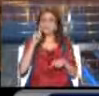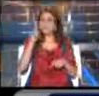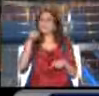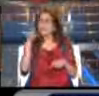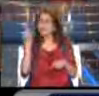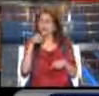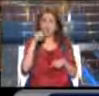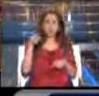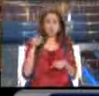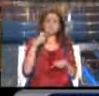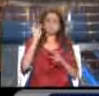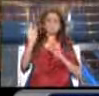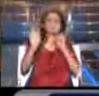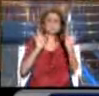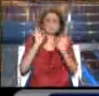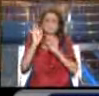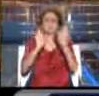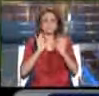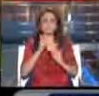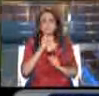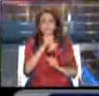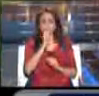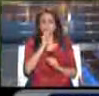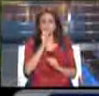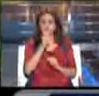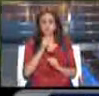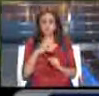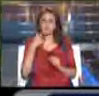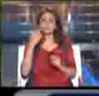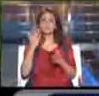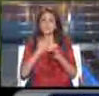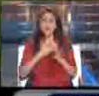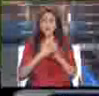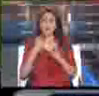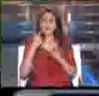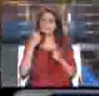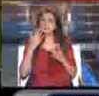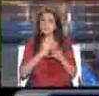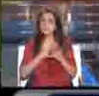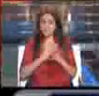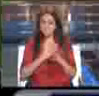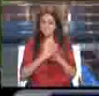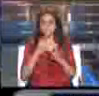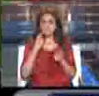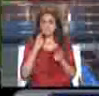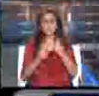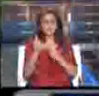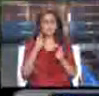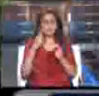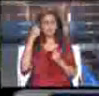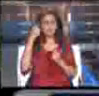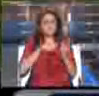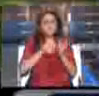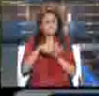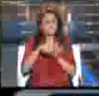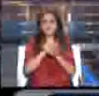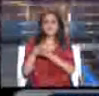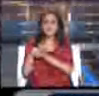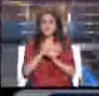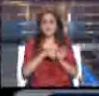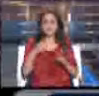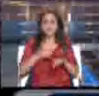الإعلاميين باستخدام برامجهم لتصفية الحسابات والابتزاز وزرع بذور الفتنة